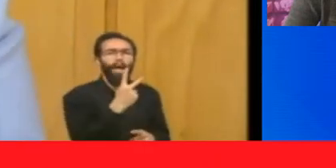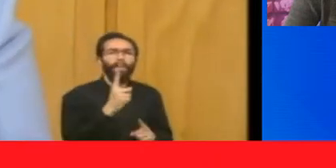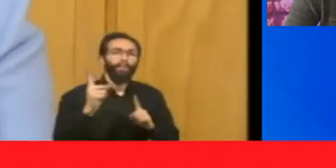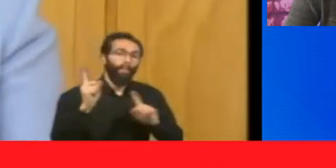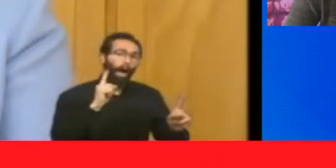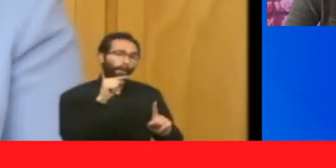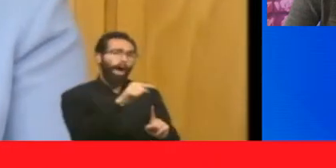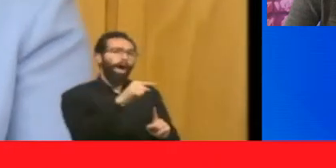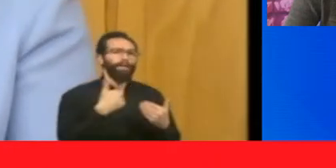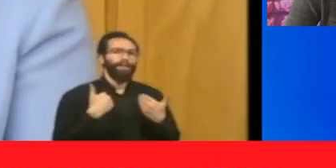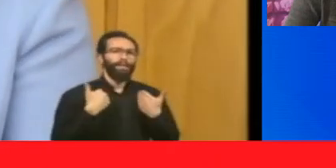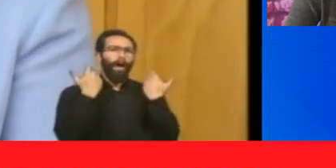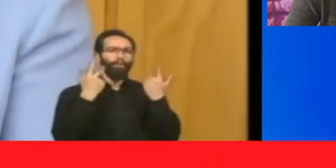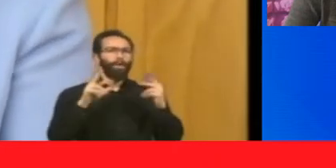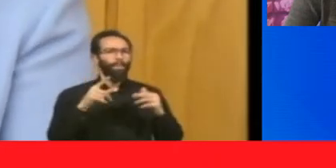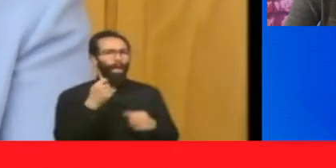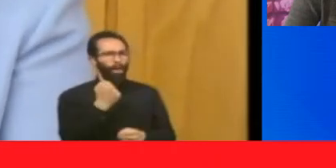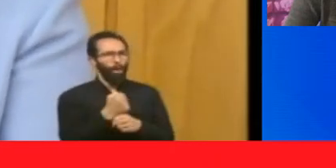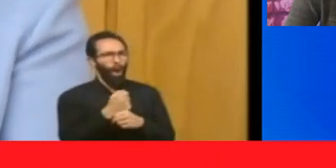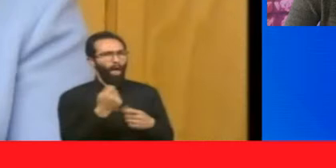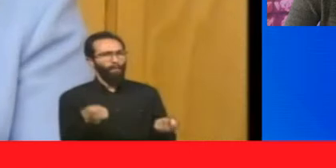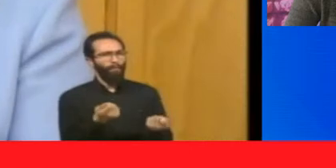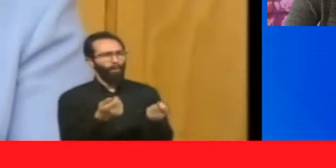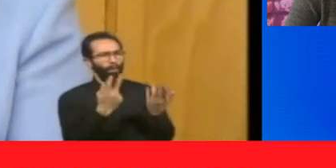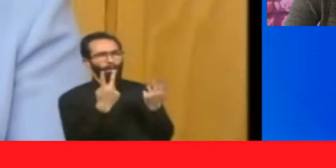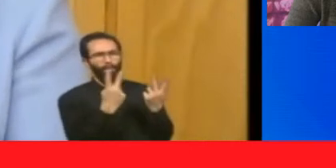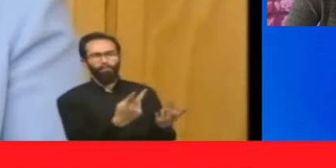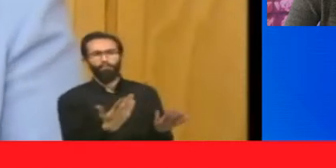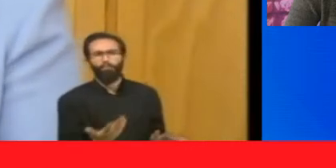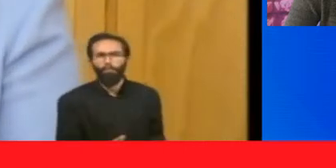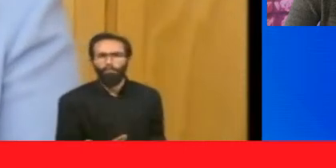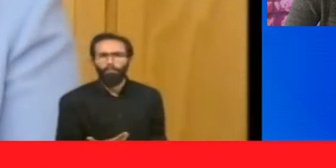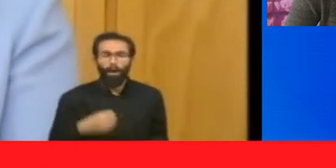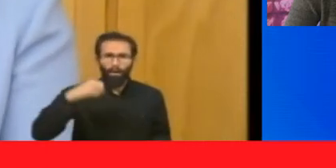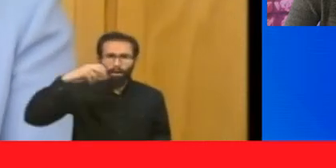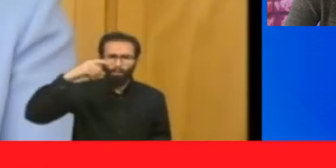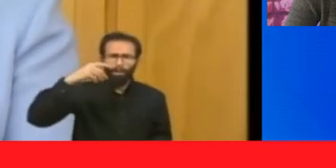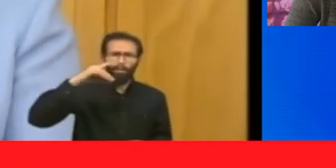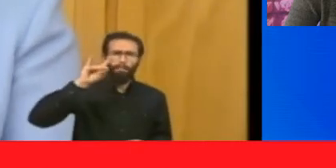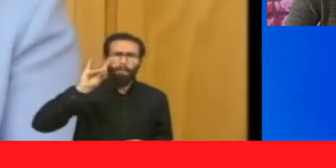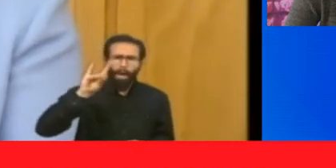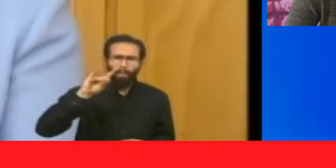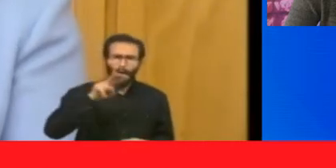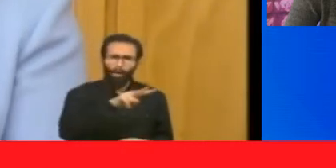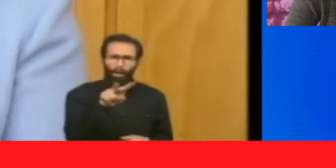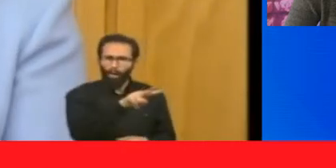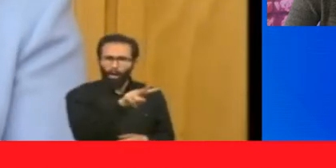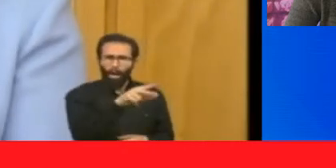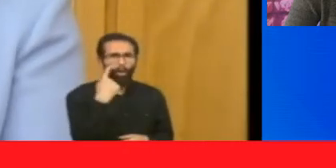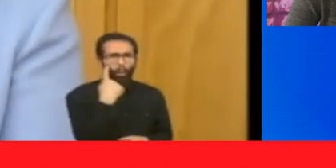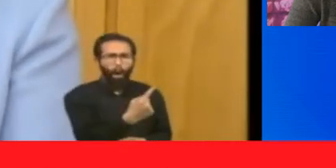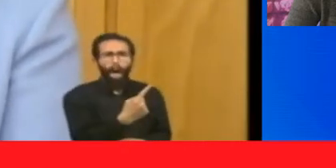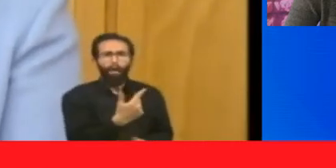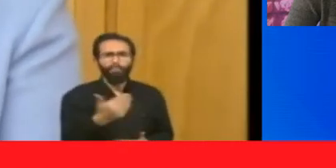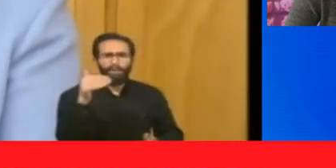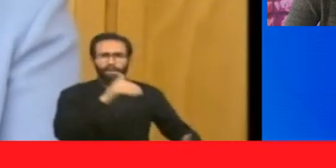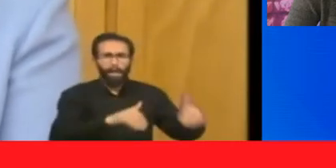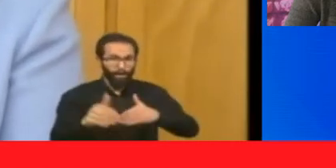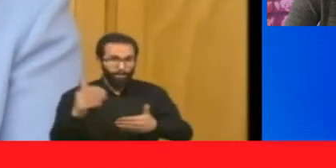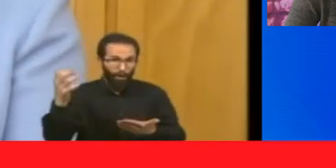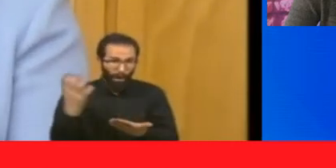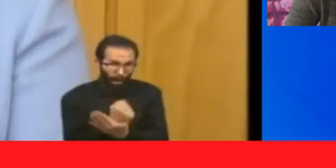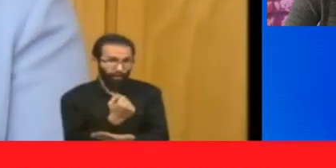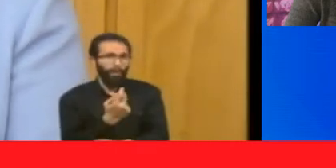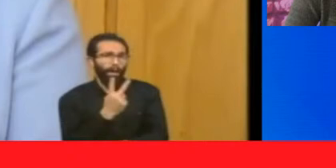ve nettir. AKP-MHP ikilisi seçim kazanmak ve kendi partilerini açık